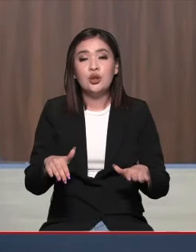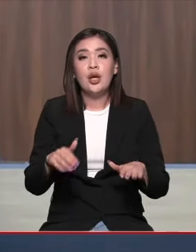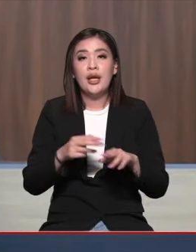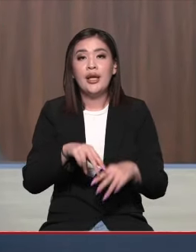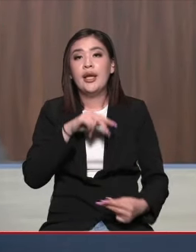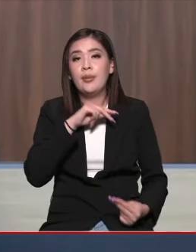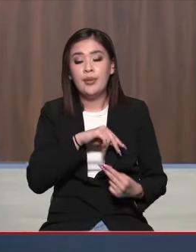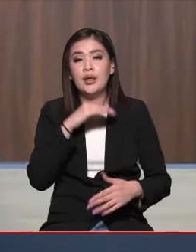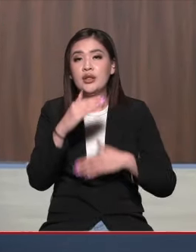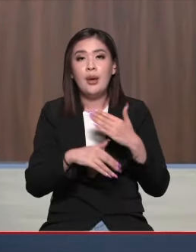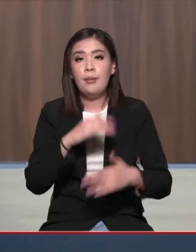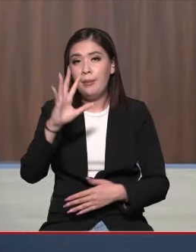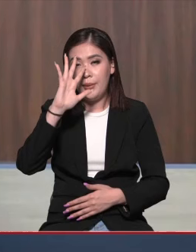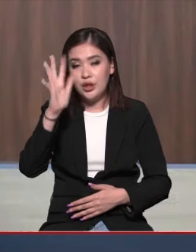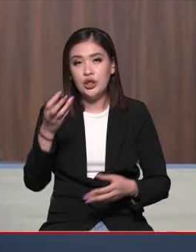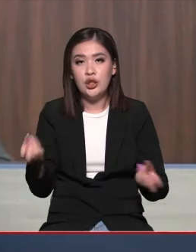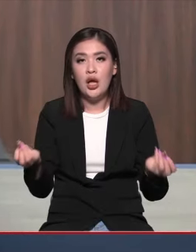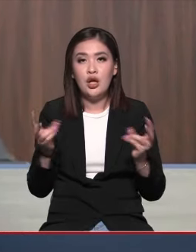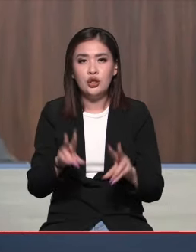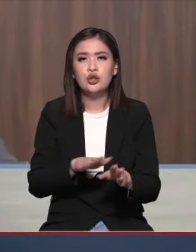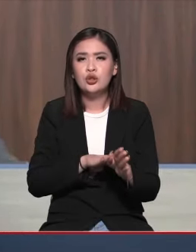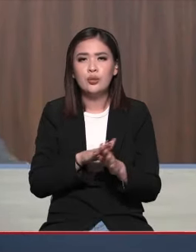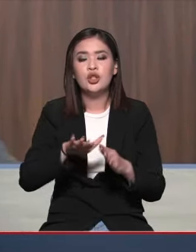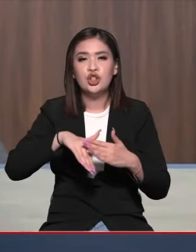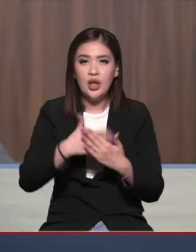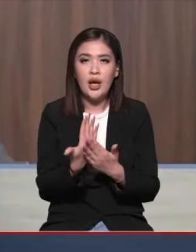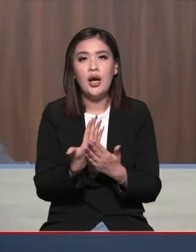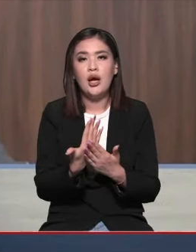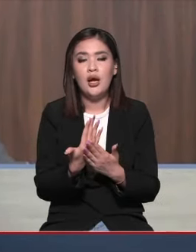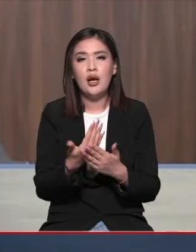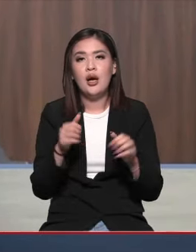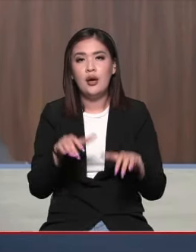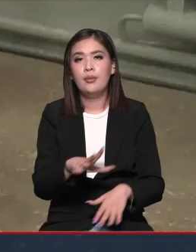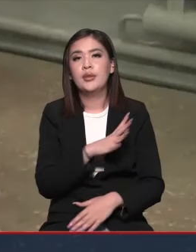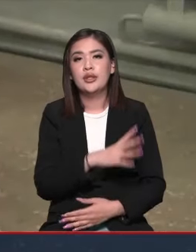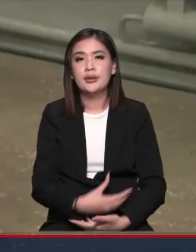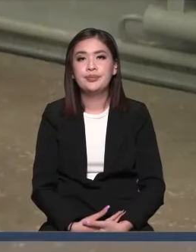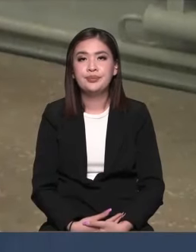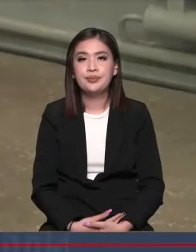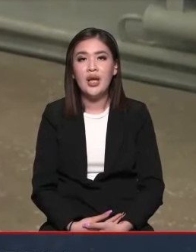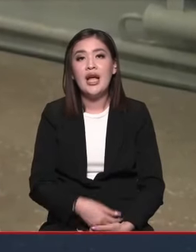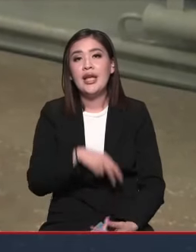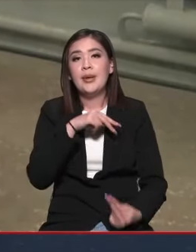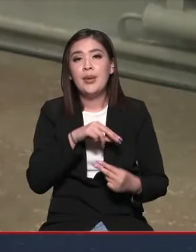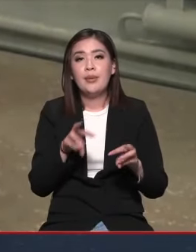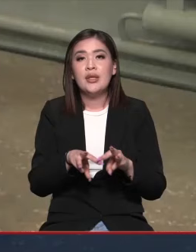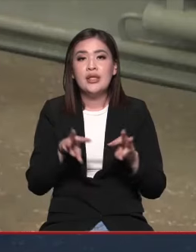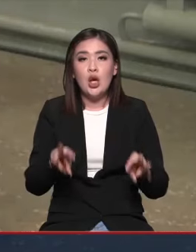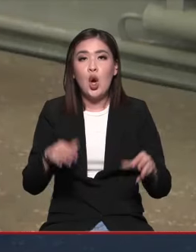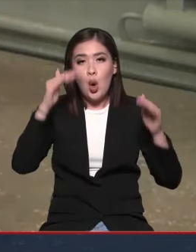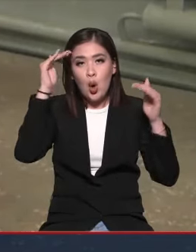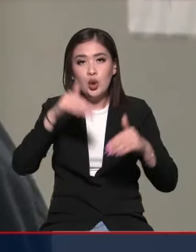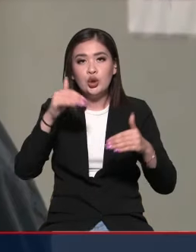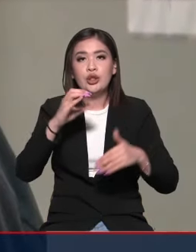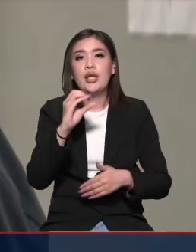нарығын дамытудың 5 жылға арналған түбегейлі жаңа тұжырымдамасы қабылданды. Ал еңбек министрі